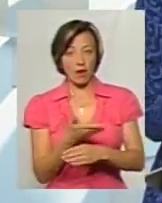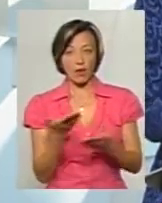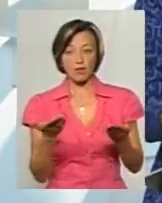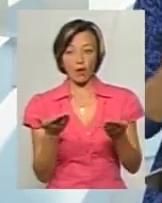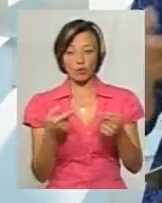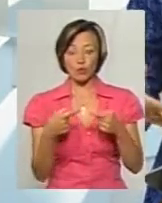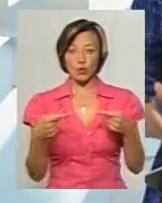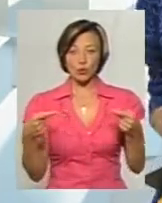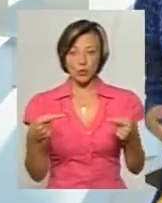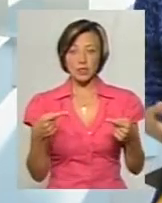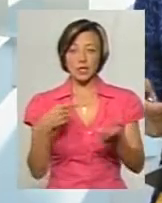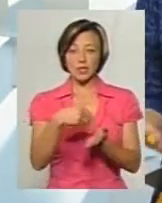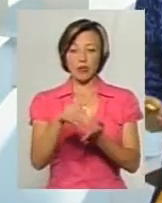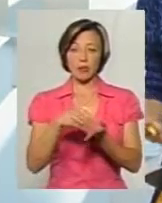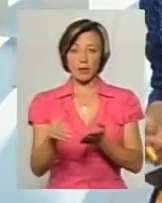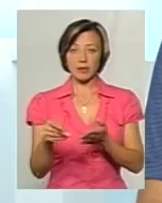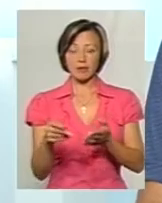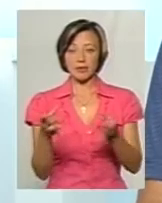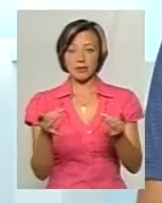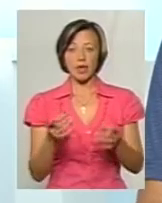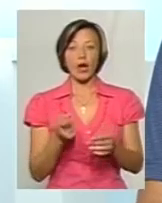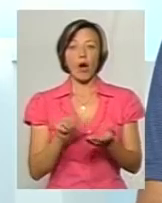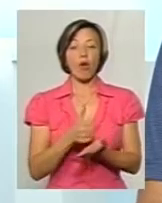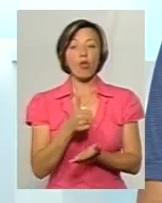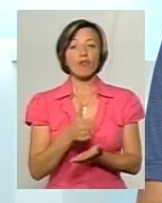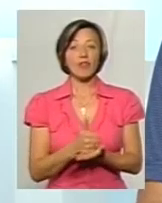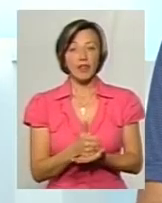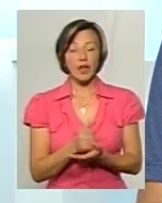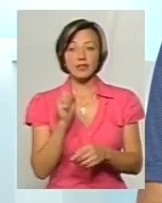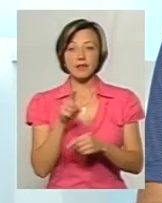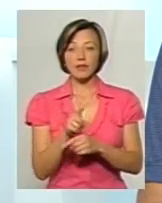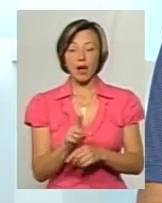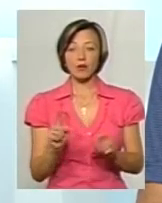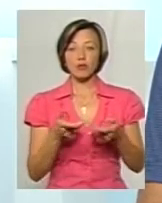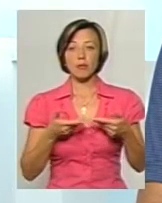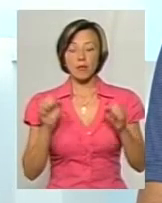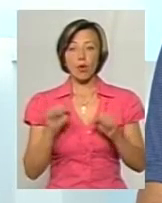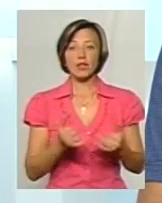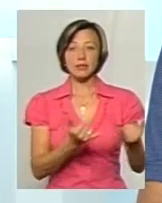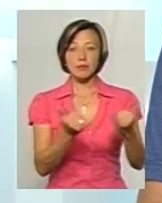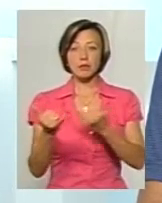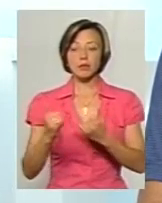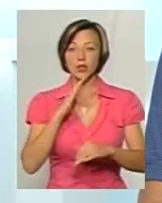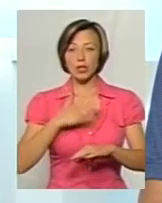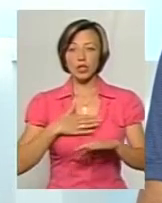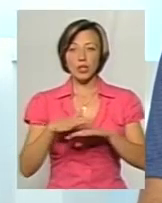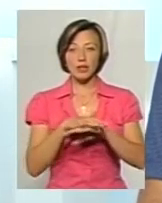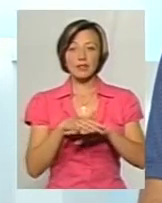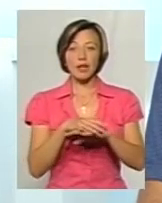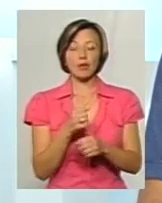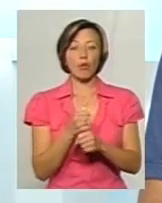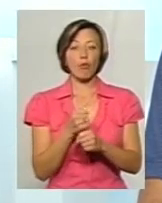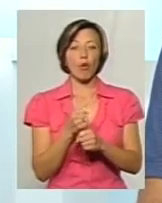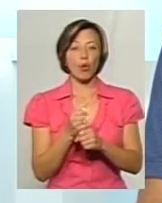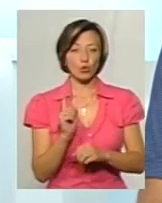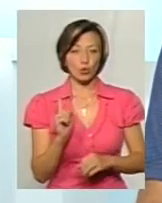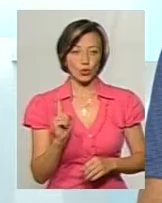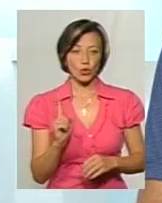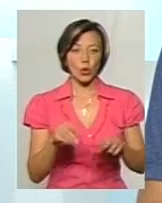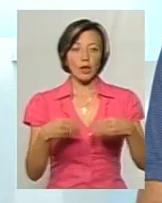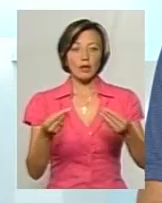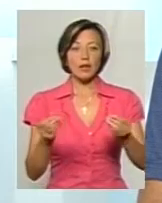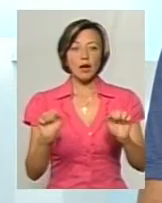якусь продукцію і її закупити десь. І саме головна задача, щоб ми могли забезпечити наше населення роботою,